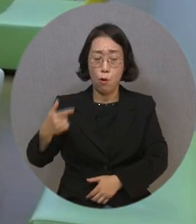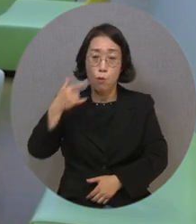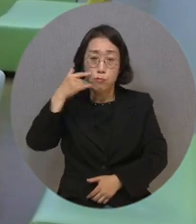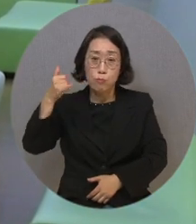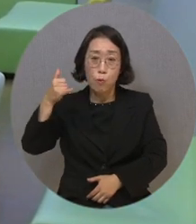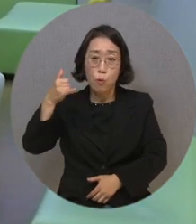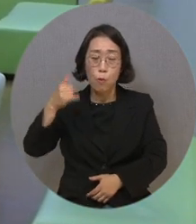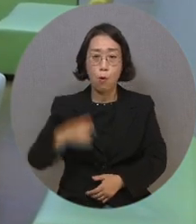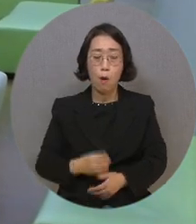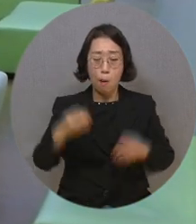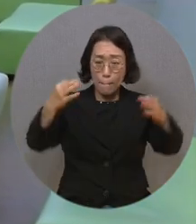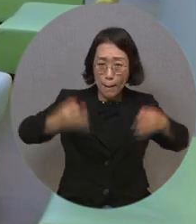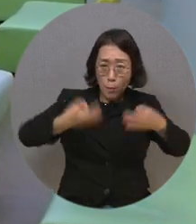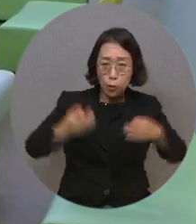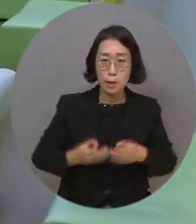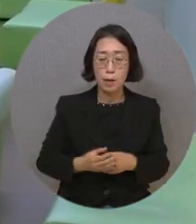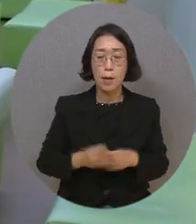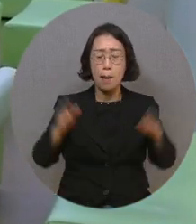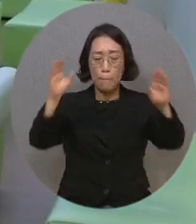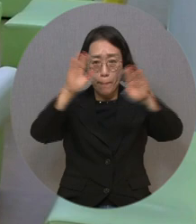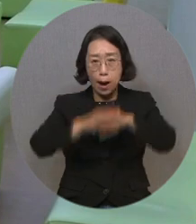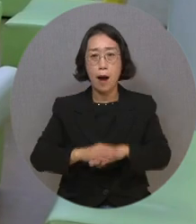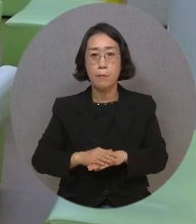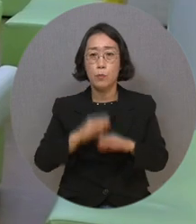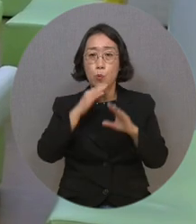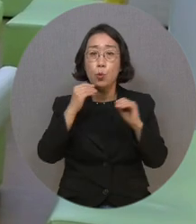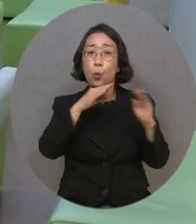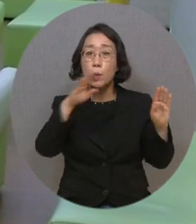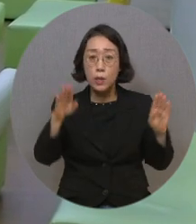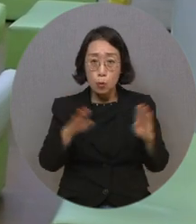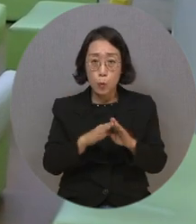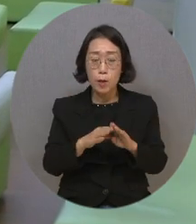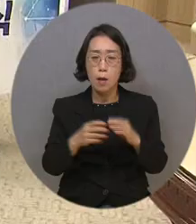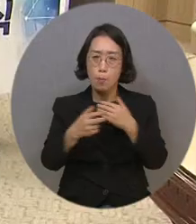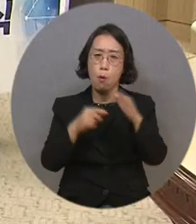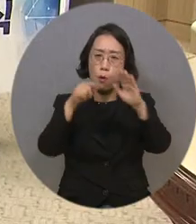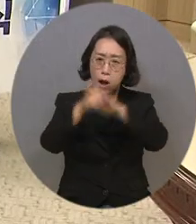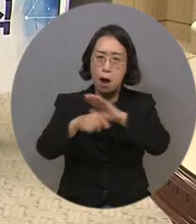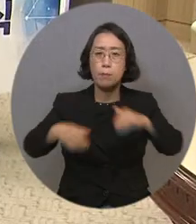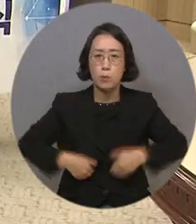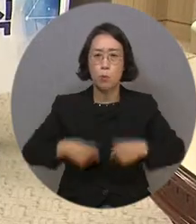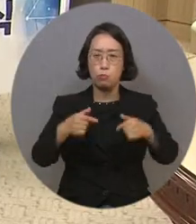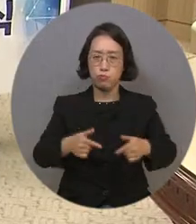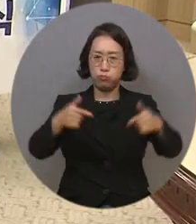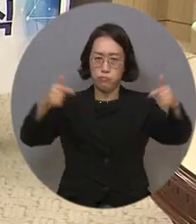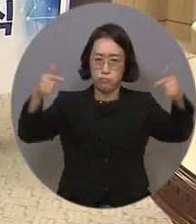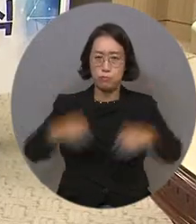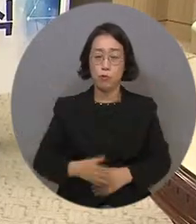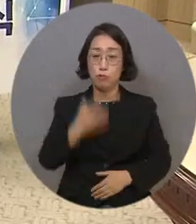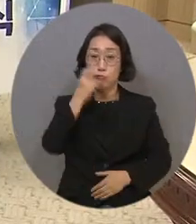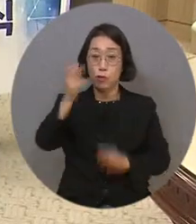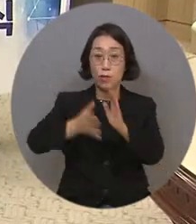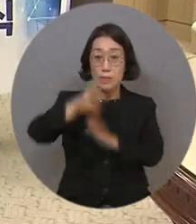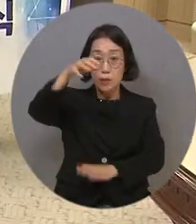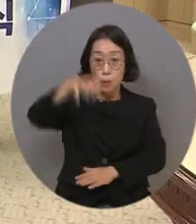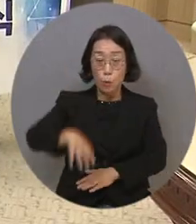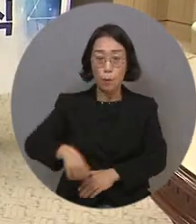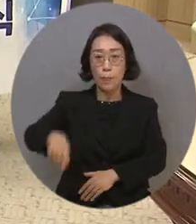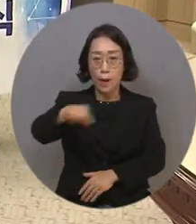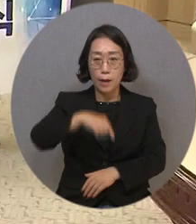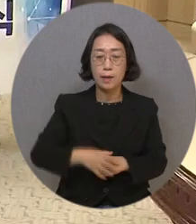증가 등으로 주말과 야간 진료에 대한 수요는 늘어나고 있습니다. 이에 순천시는 관내